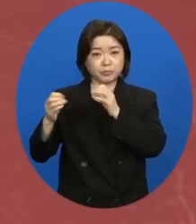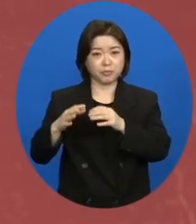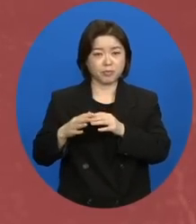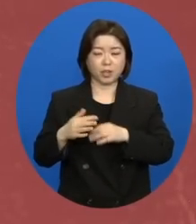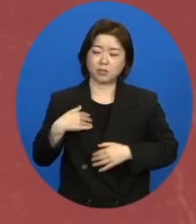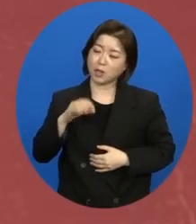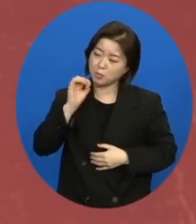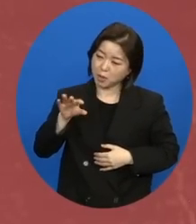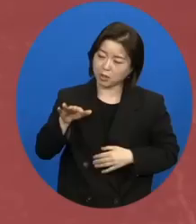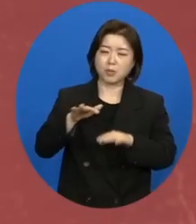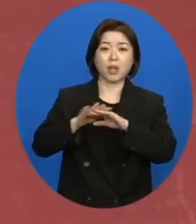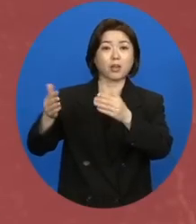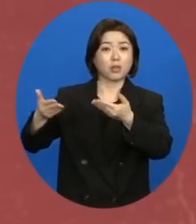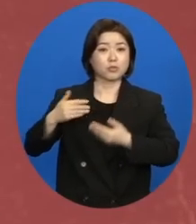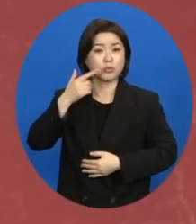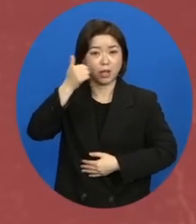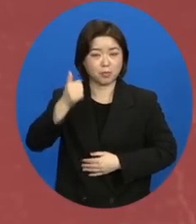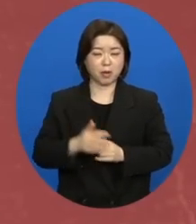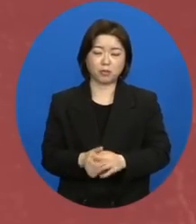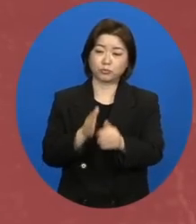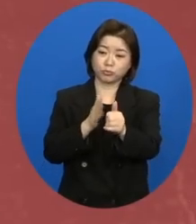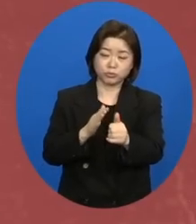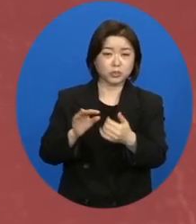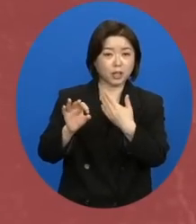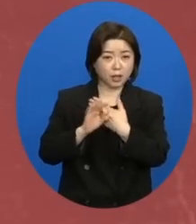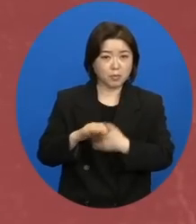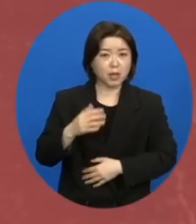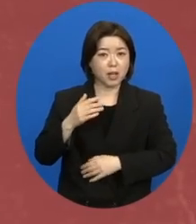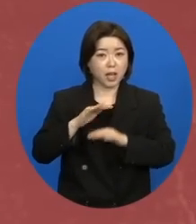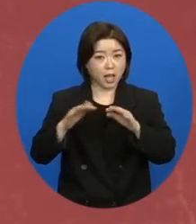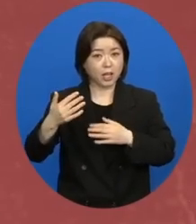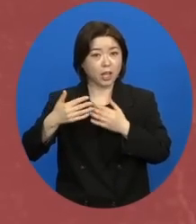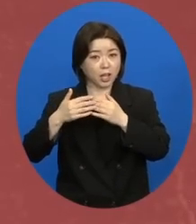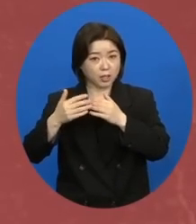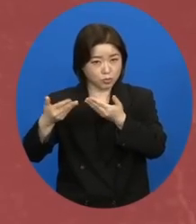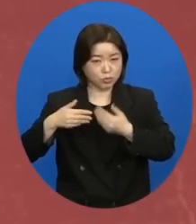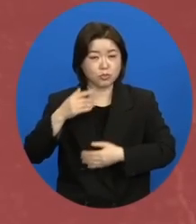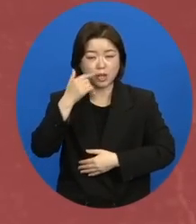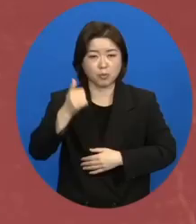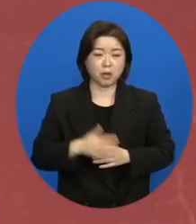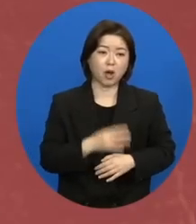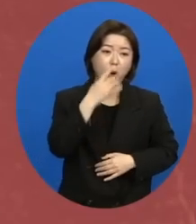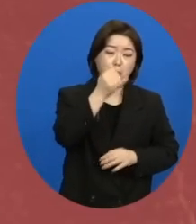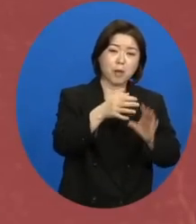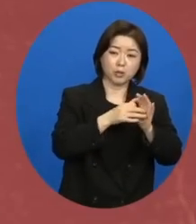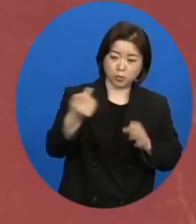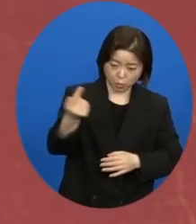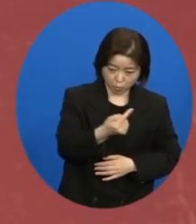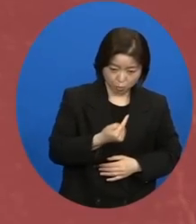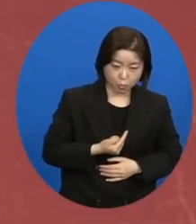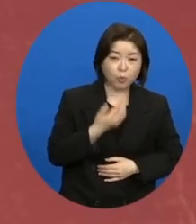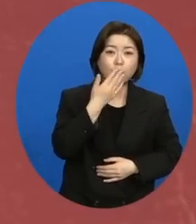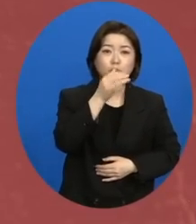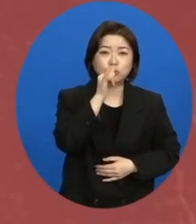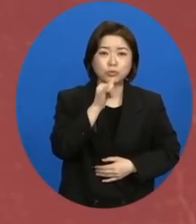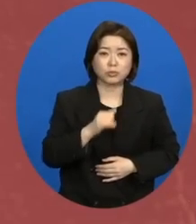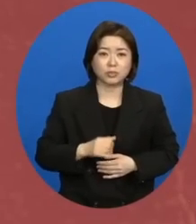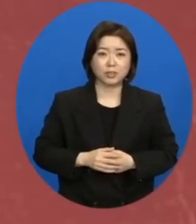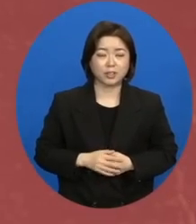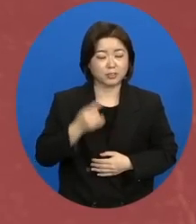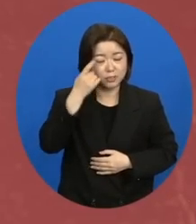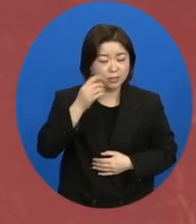아버지 부탁하면 하시는 아버지 항상 어머님을 통해 오는 줄 알았어요. 그런데 우리